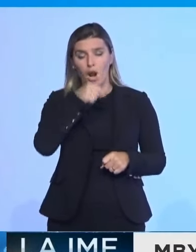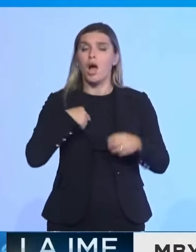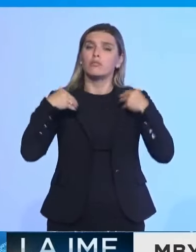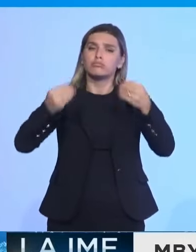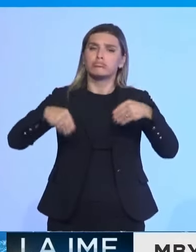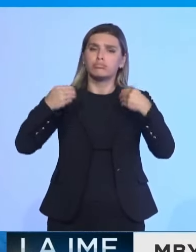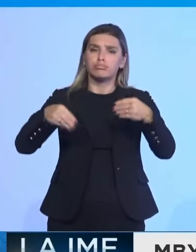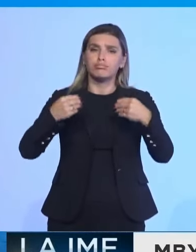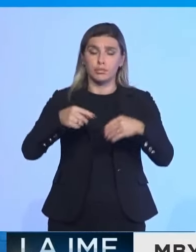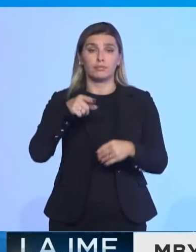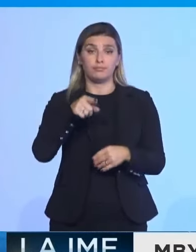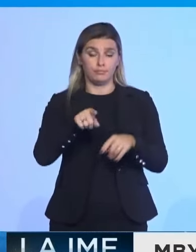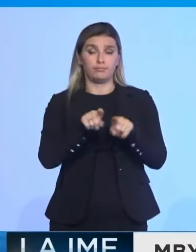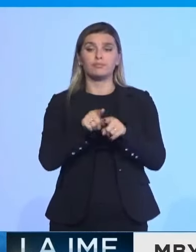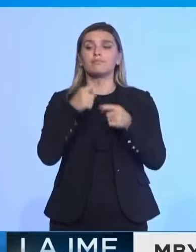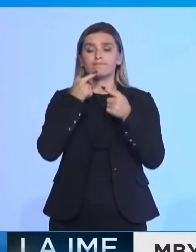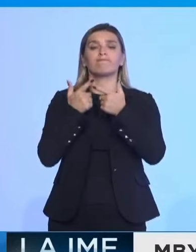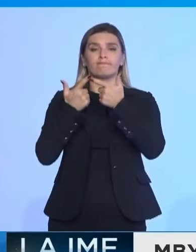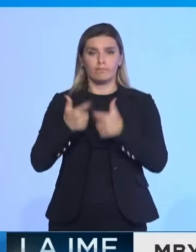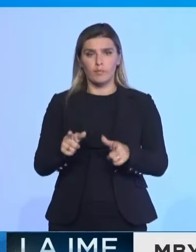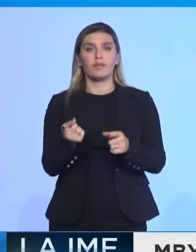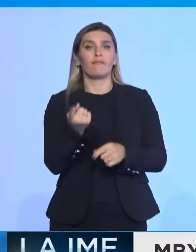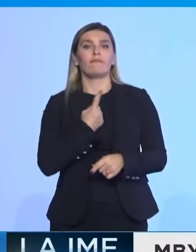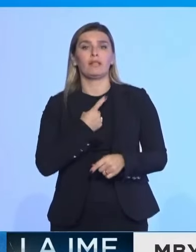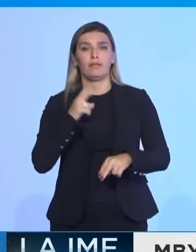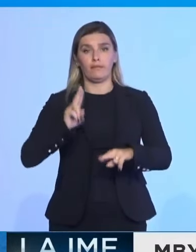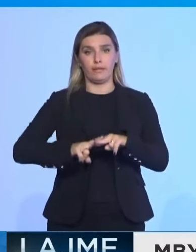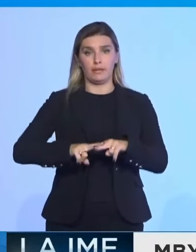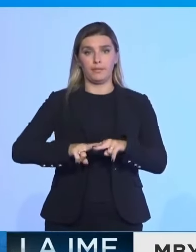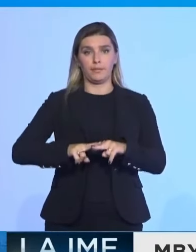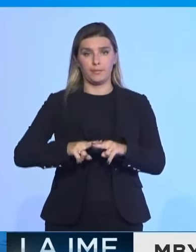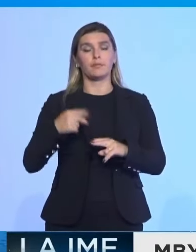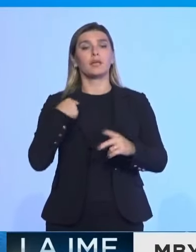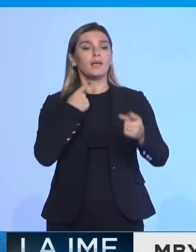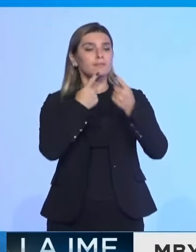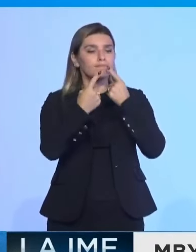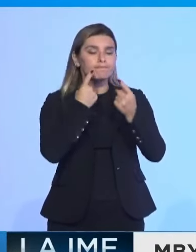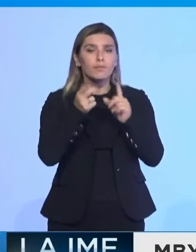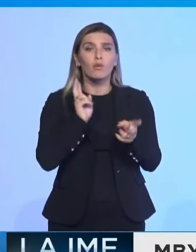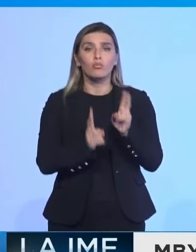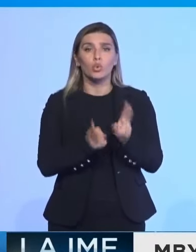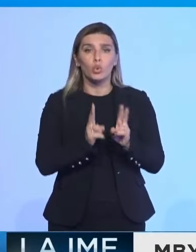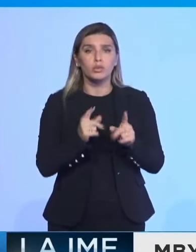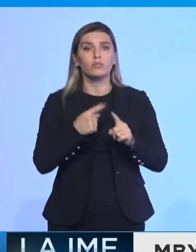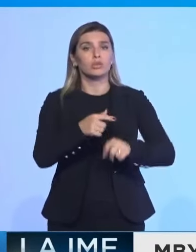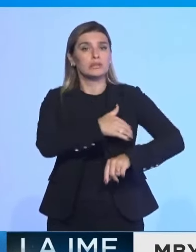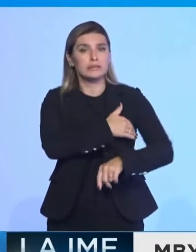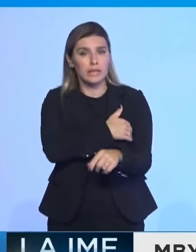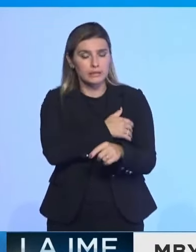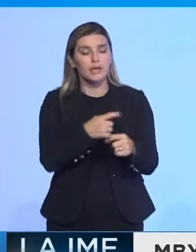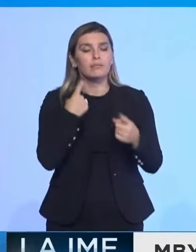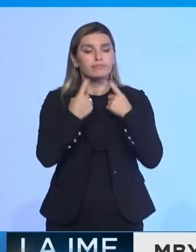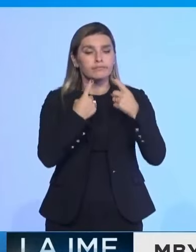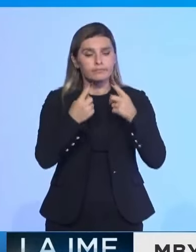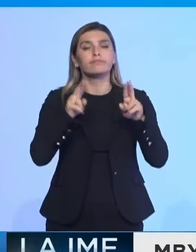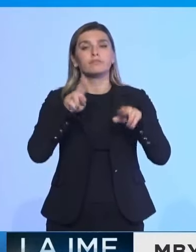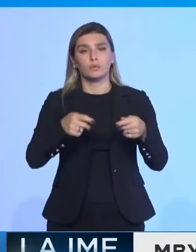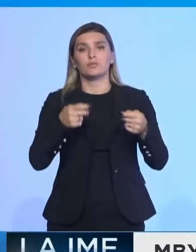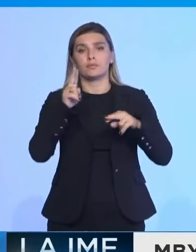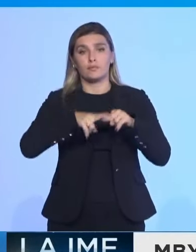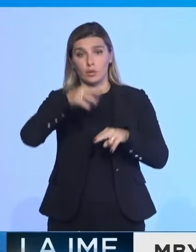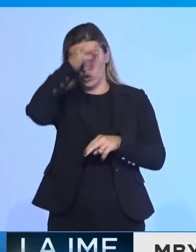ku drejtoresha ma dha lejen që unë ta bëj zgjidhjen. Duke biseduar me mësim dhonsit dhe nëzonsit, ne kemi morë vendim që ditën e